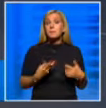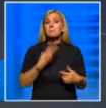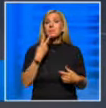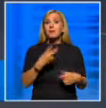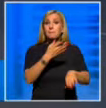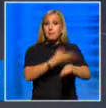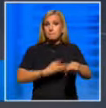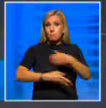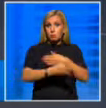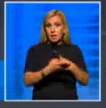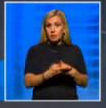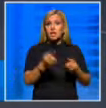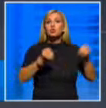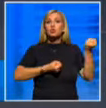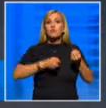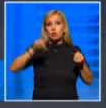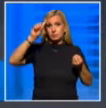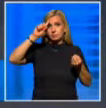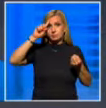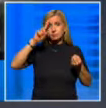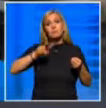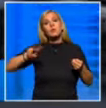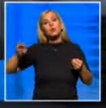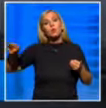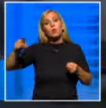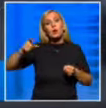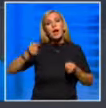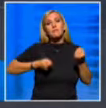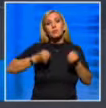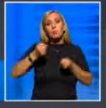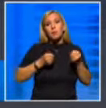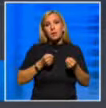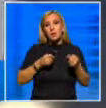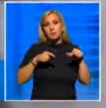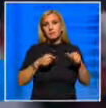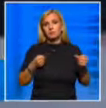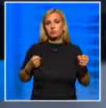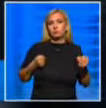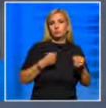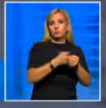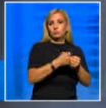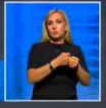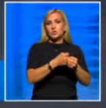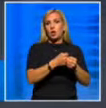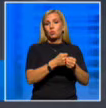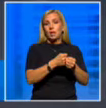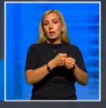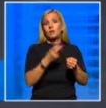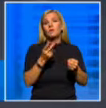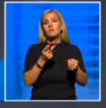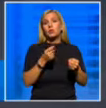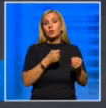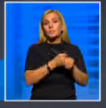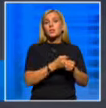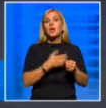пострадали. Пострадала е шофьорката на други автомобил, в който се е врязал този, който виждате в момента. Той